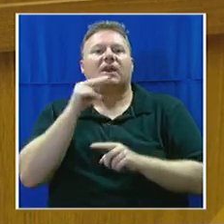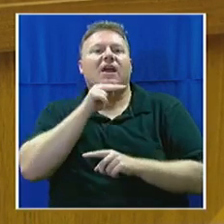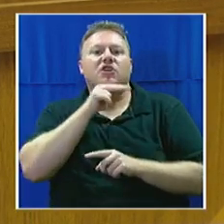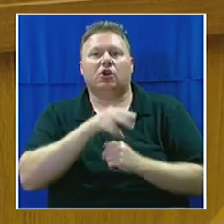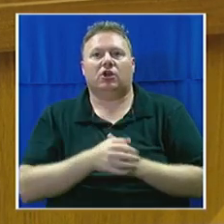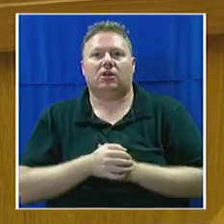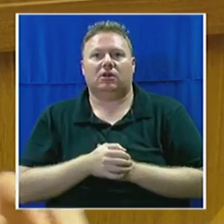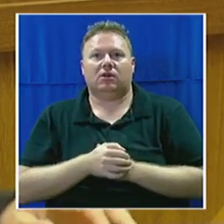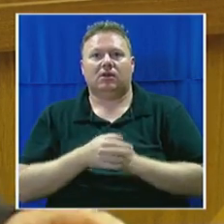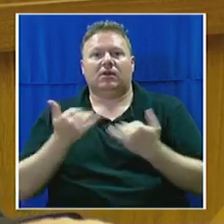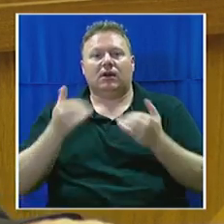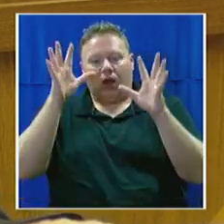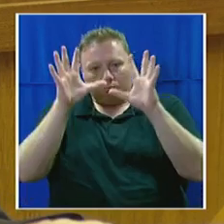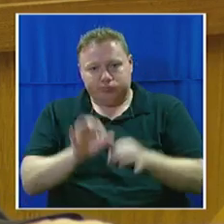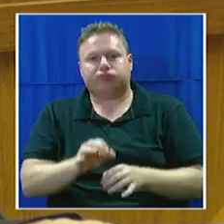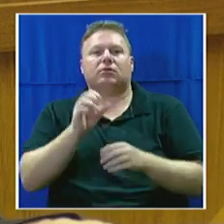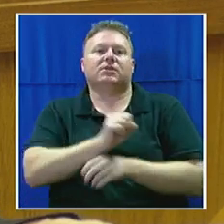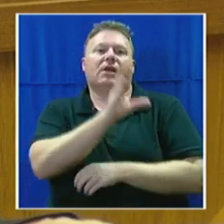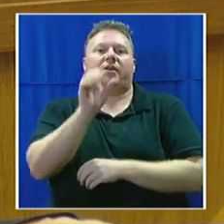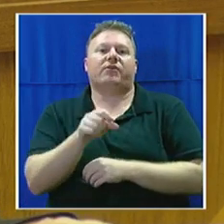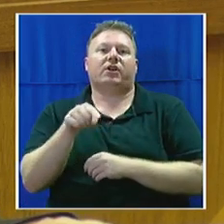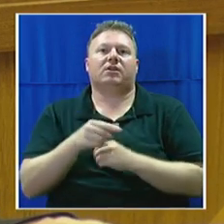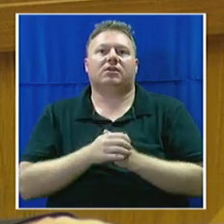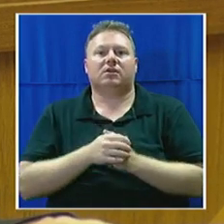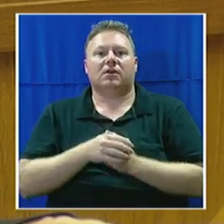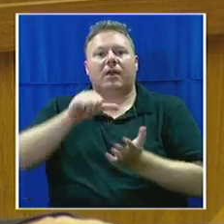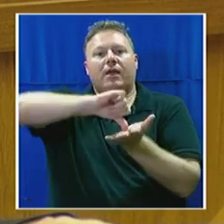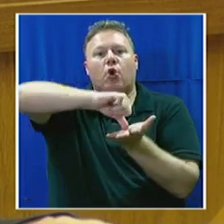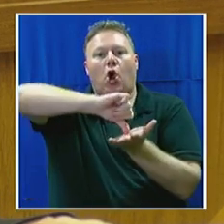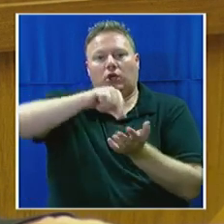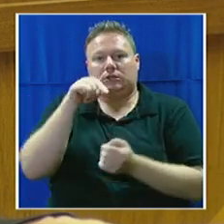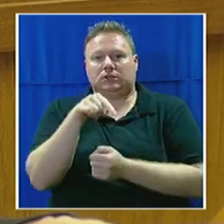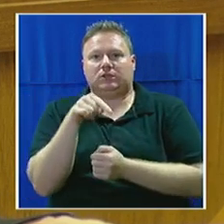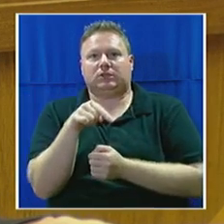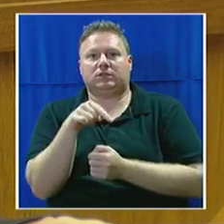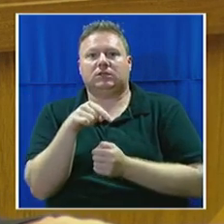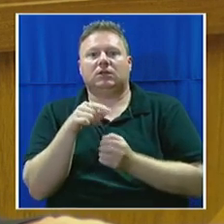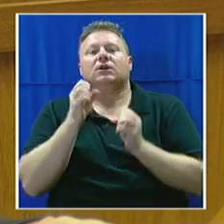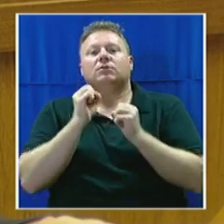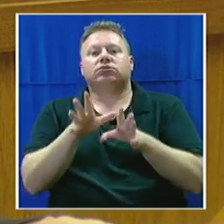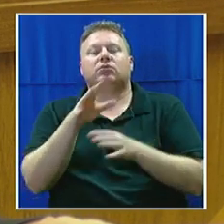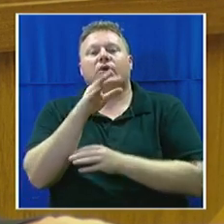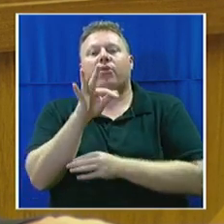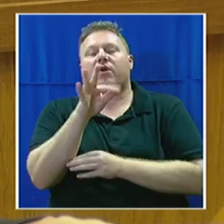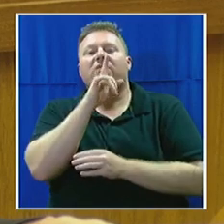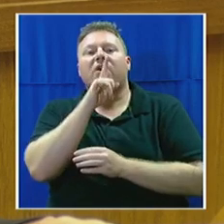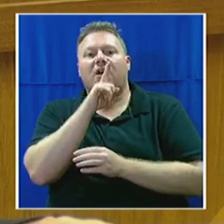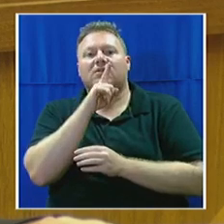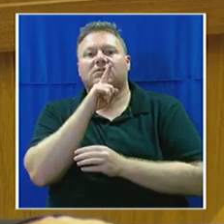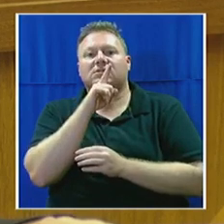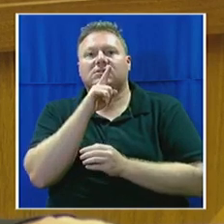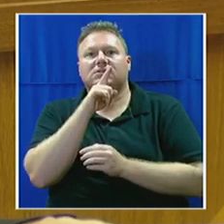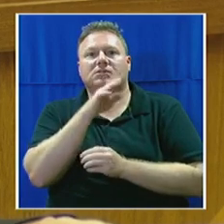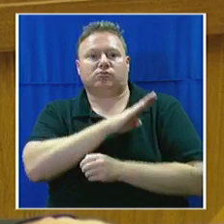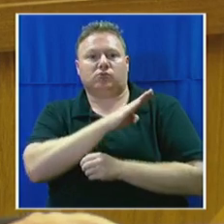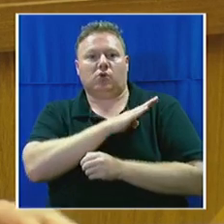Suid-Afrika. Iran het reeds 300.000 burgermaglede ontplooi om van deur tot deur te gaan om huise te laat ontsmet.